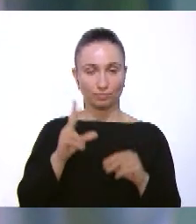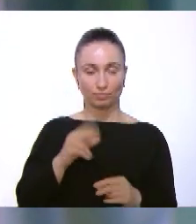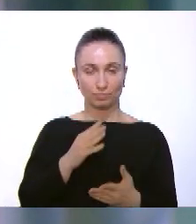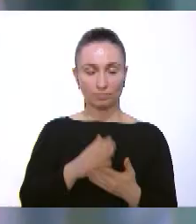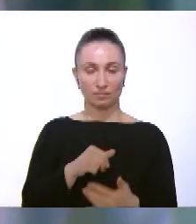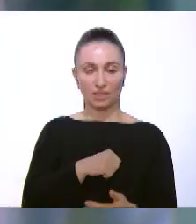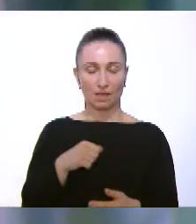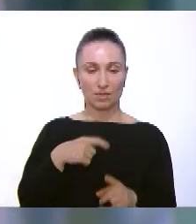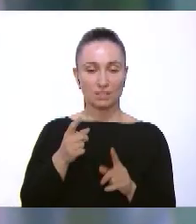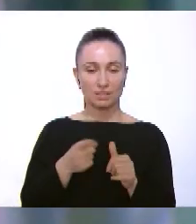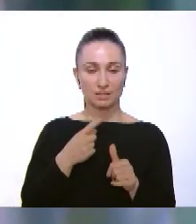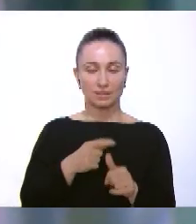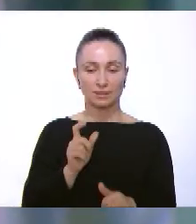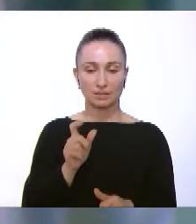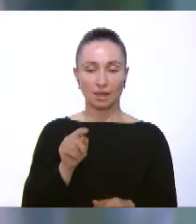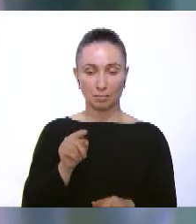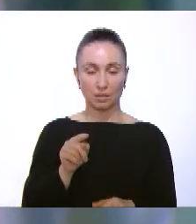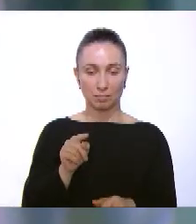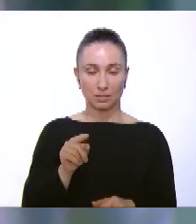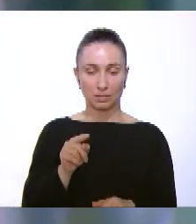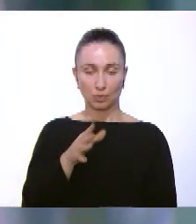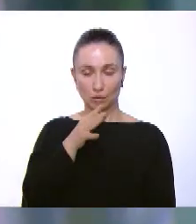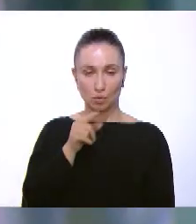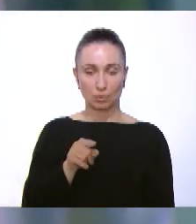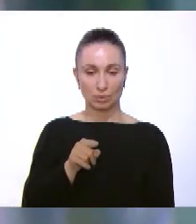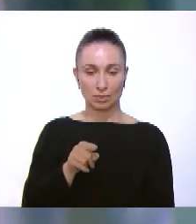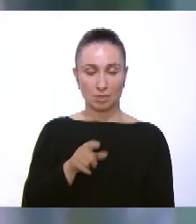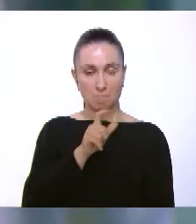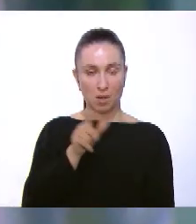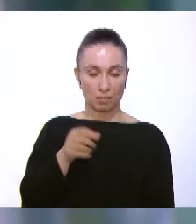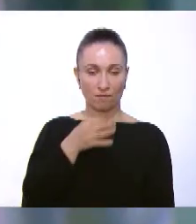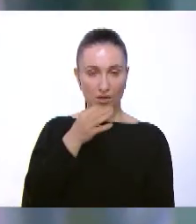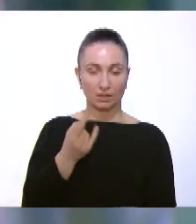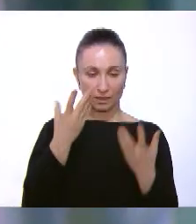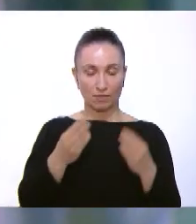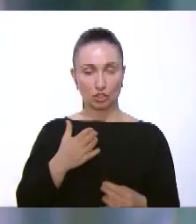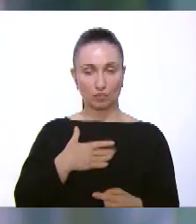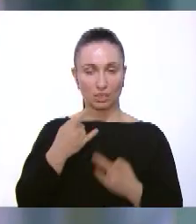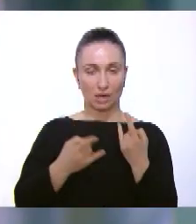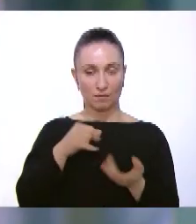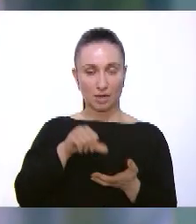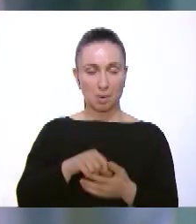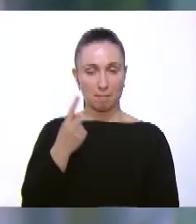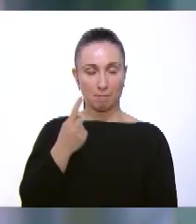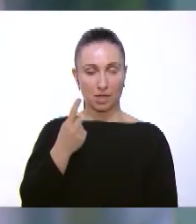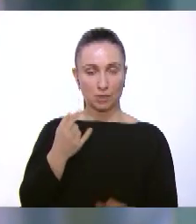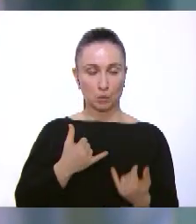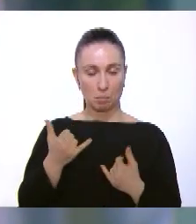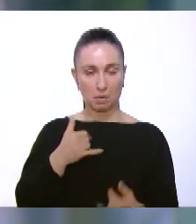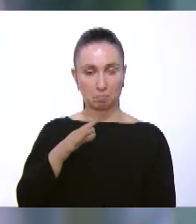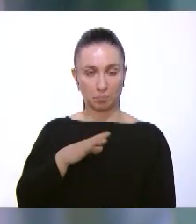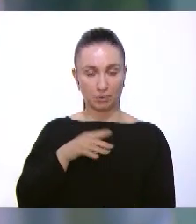გათვალისწინებულია თავად ტერმინების ჩამოყალიბების დროსაც. მაყურებელს შევახსენებ დღევანდელი ჩვენი გადაცემის პირველი ბლოკის